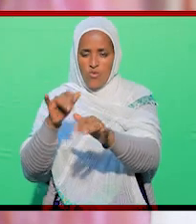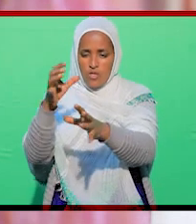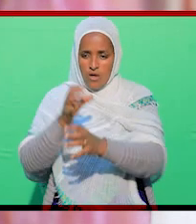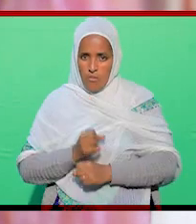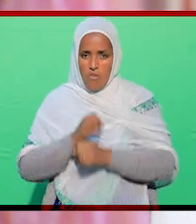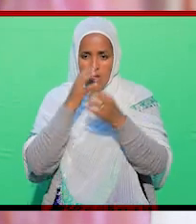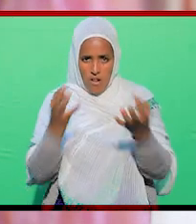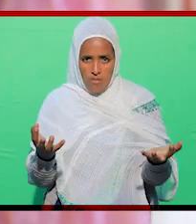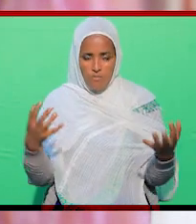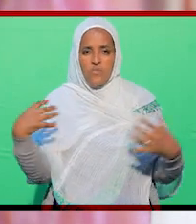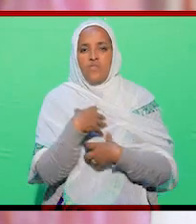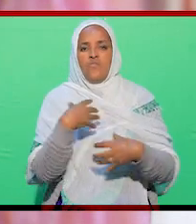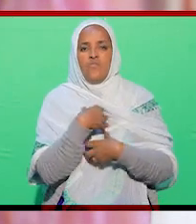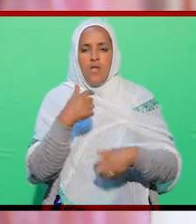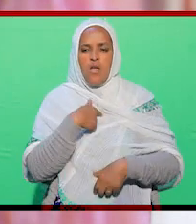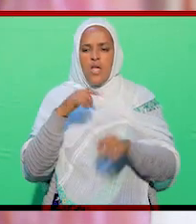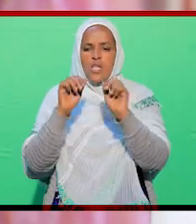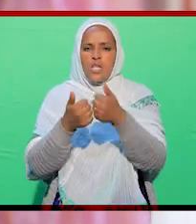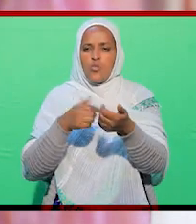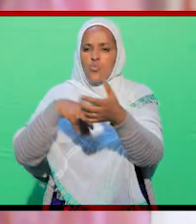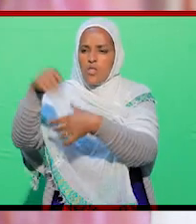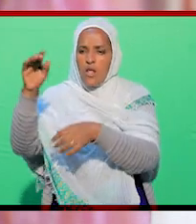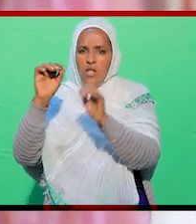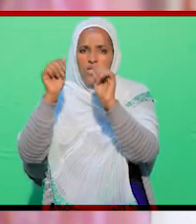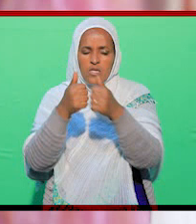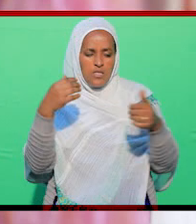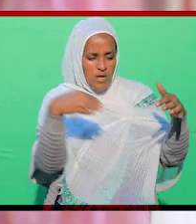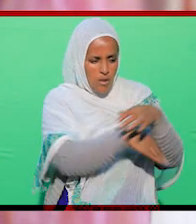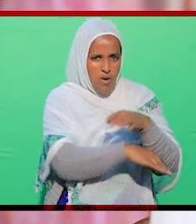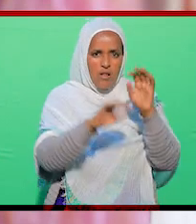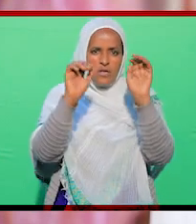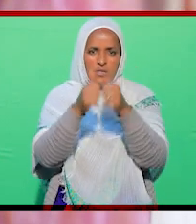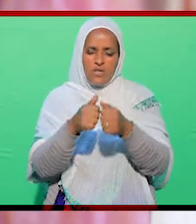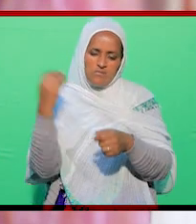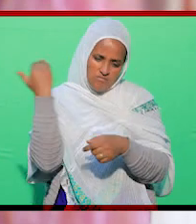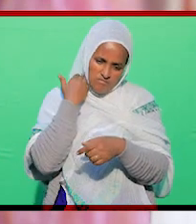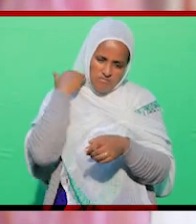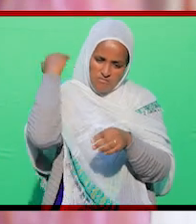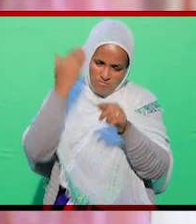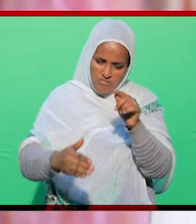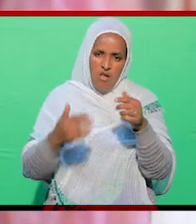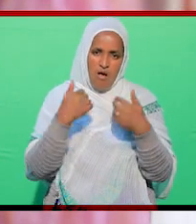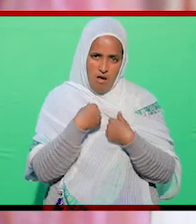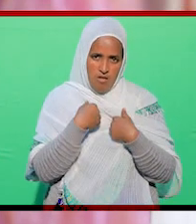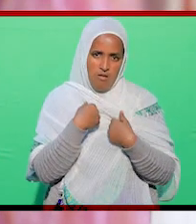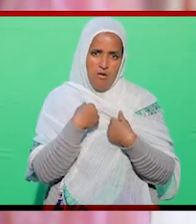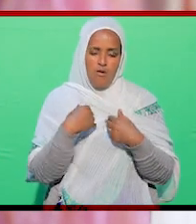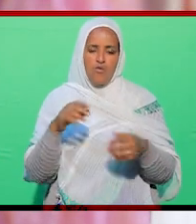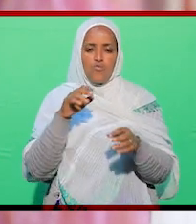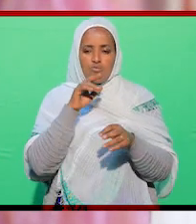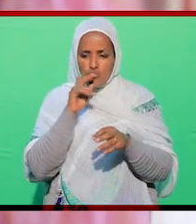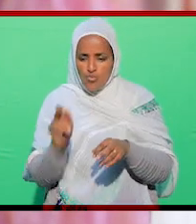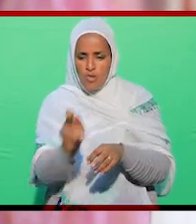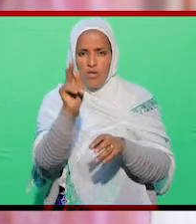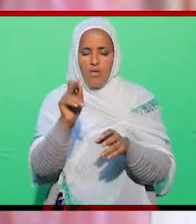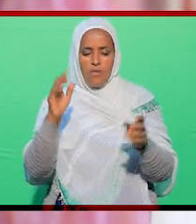ሀገር ቢሄድ በዛው ተቀባይ ዘመድ አዝመድ ከሌለው ይፈራል። እንዴት ነው የምወጣው? እንዴት ነው የምገባው? ሽፍታ ይደበድበኛል፣ ወንበዴ